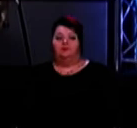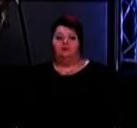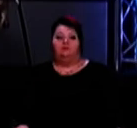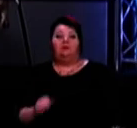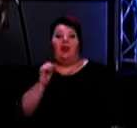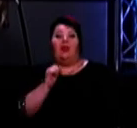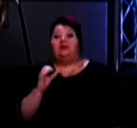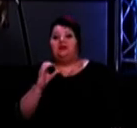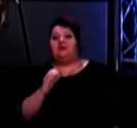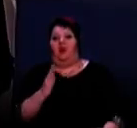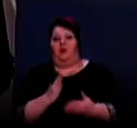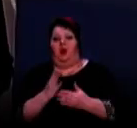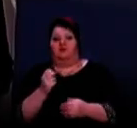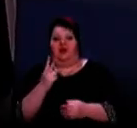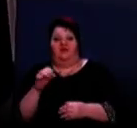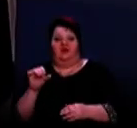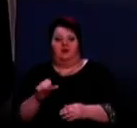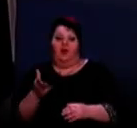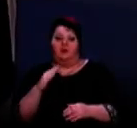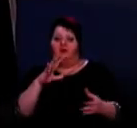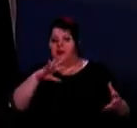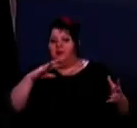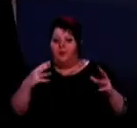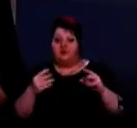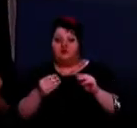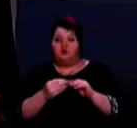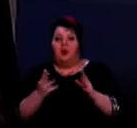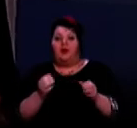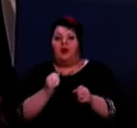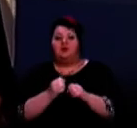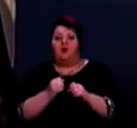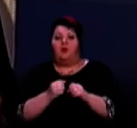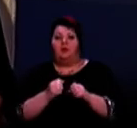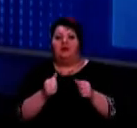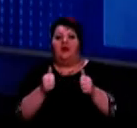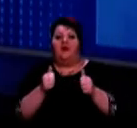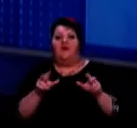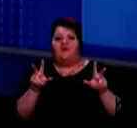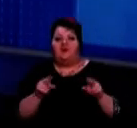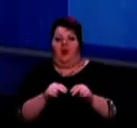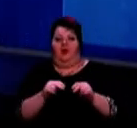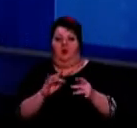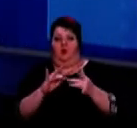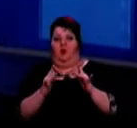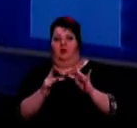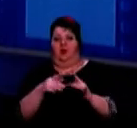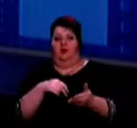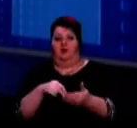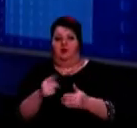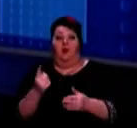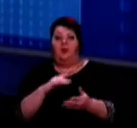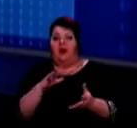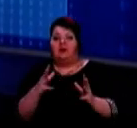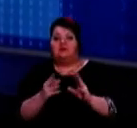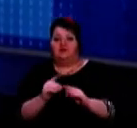Аліна Сергіївна, маємо ще 2 хвилини. Давайте підсумуємо, як зробити вдалу онлайн-покупку. Перш за все, що я хочу порадити